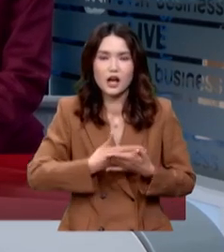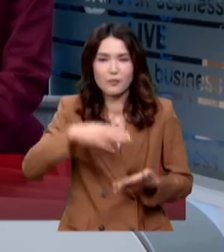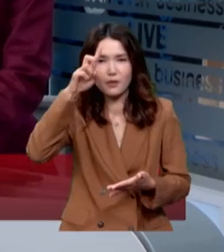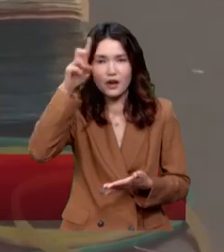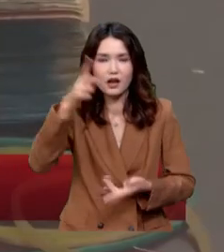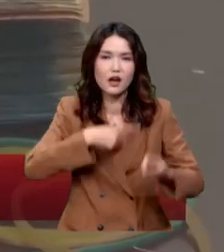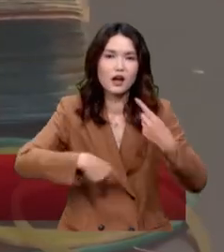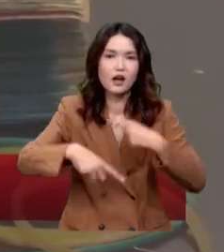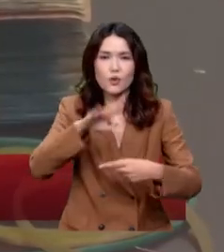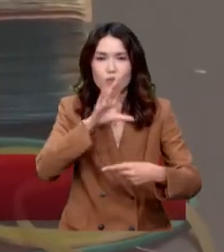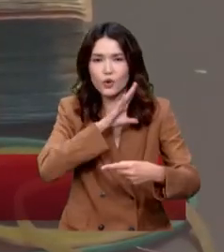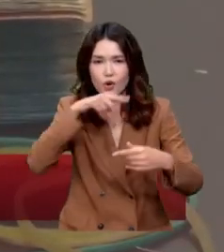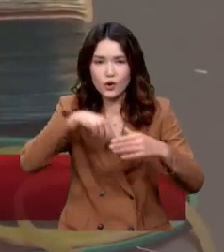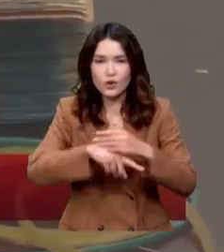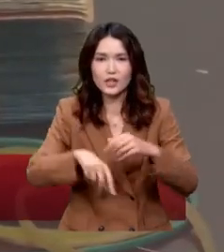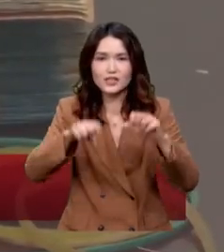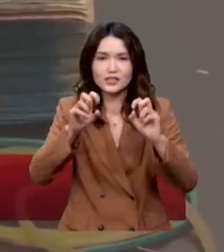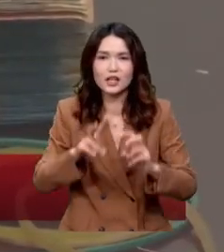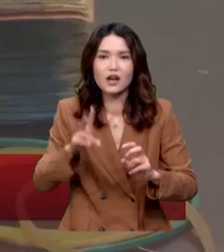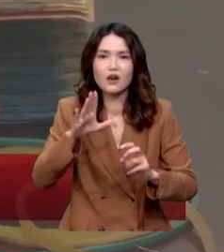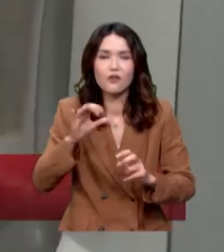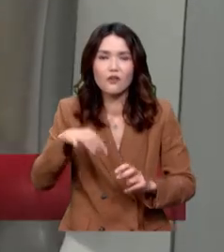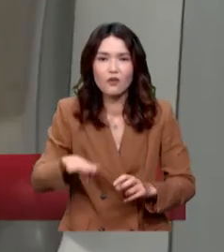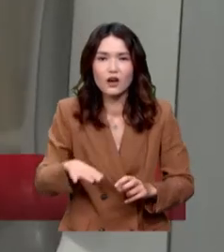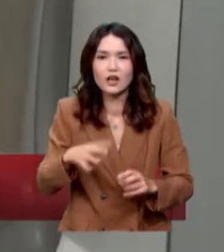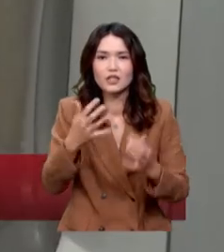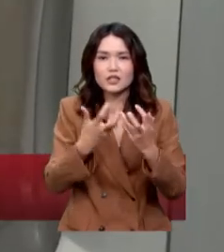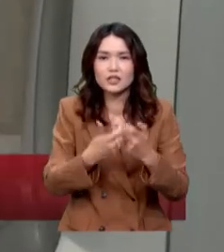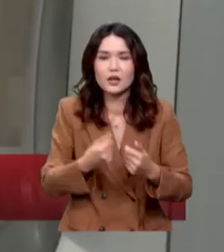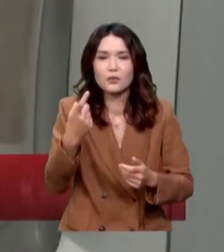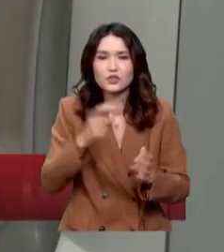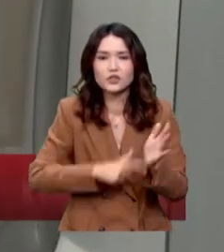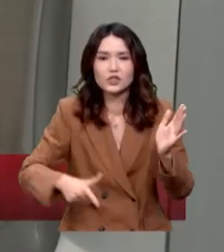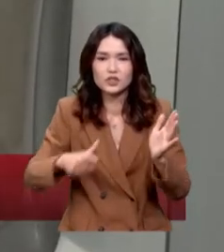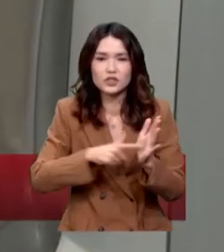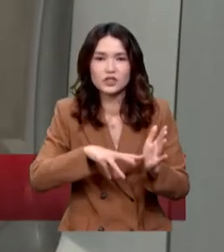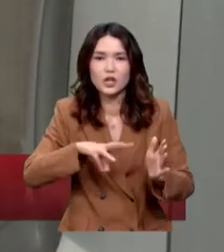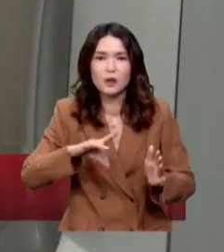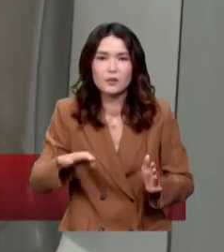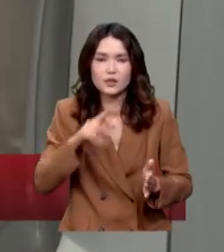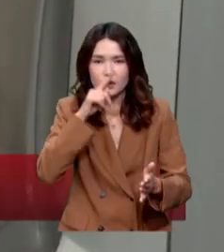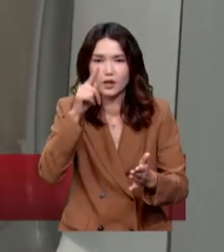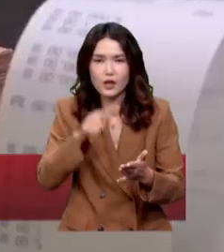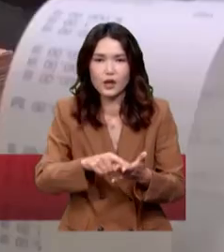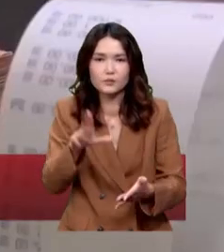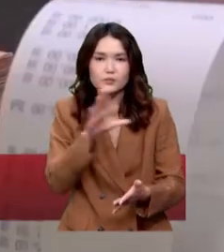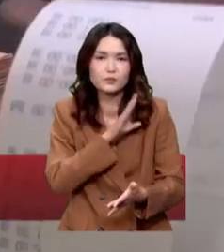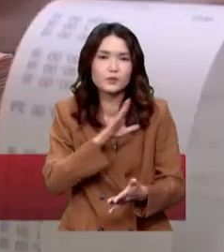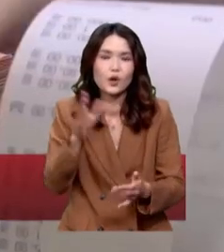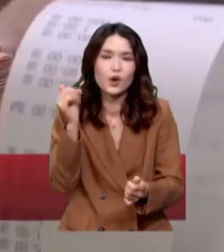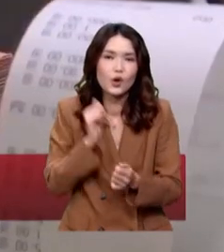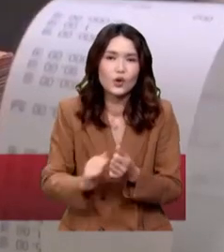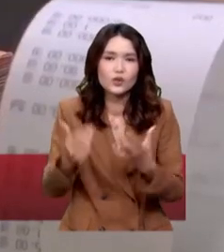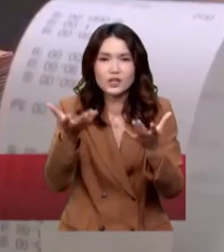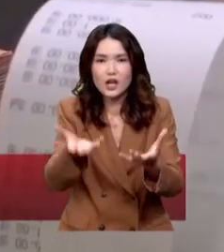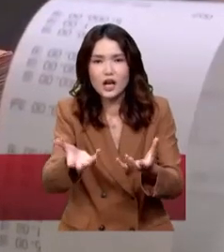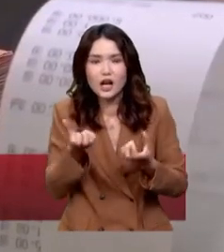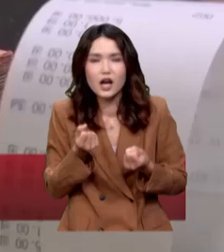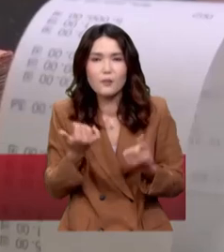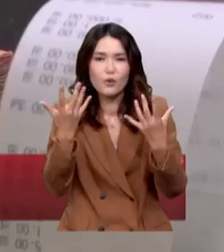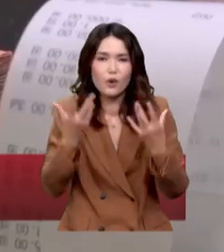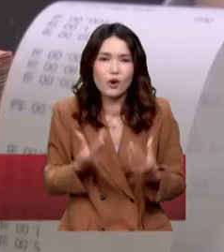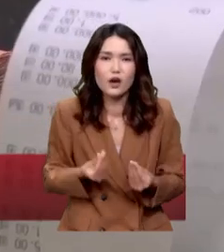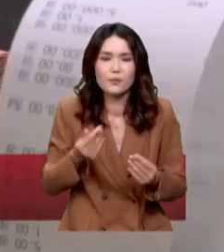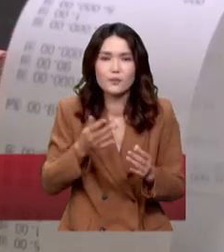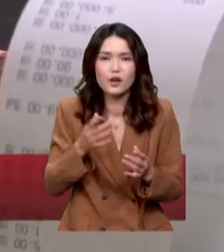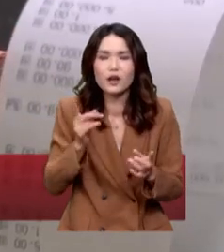қайтарылды. Соның ішінде арнайы қордың есеп шотына 177 миллиард теңге түсті. Бірақ кімдерден алынғаны әлгінгі дейін